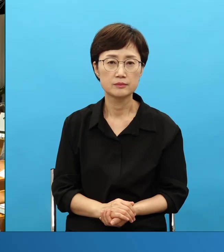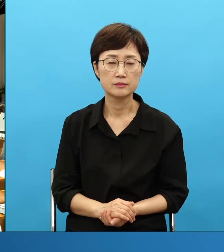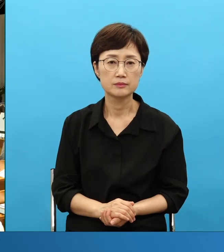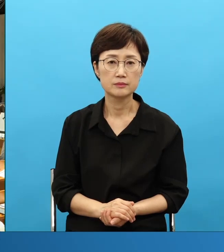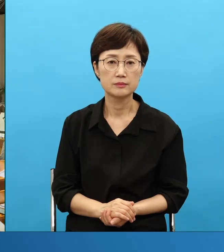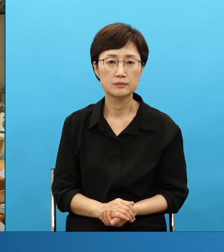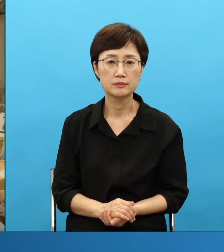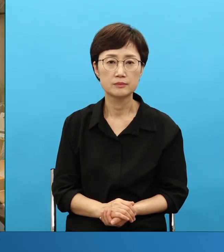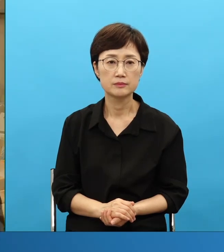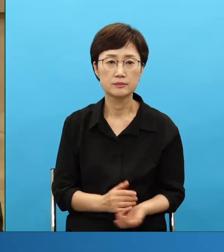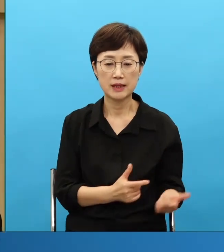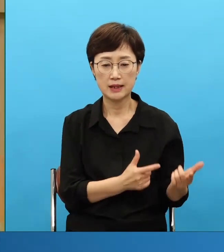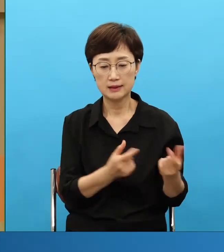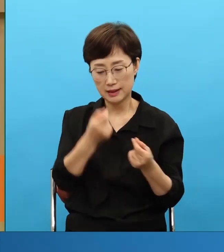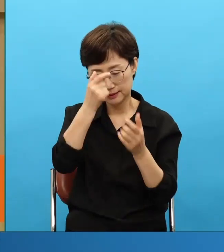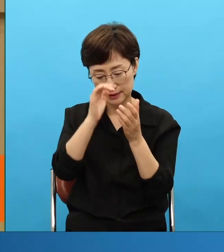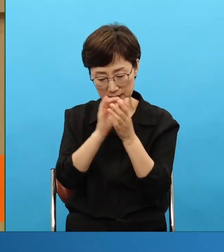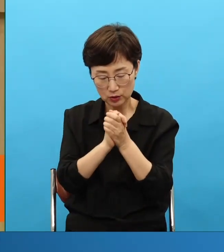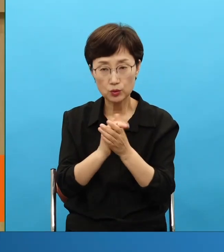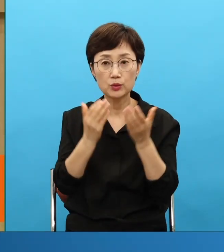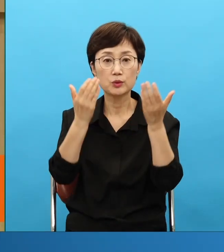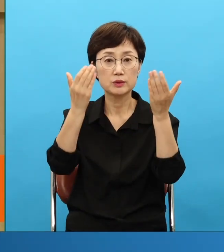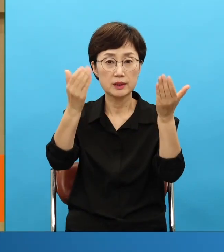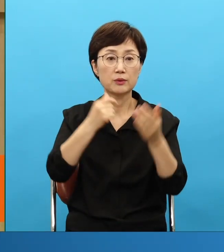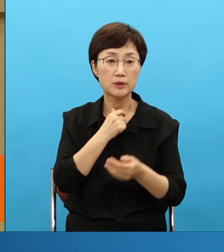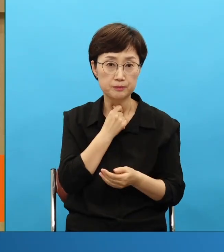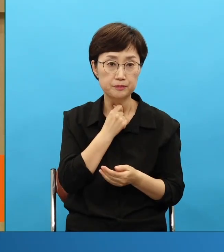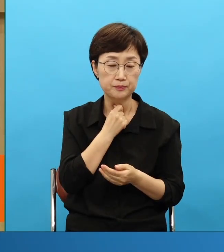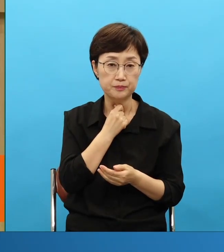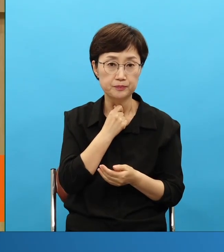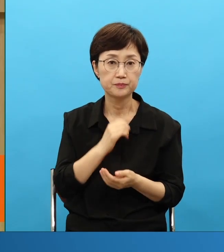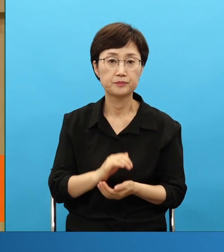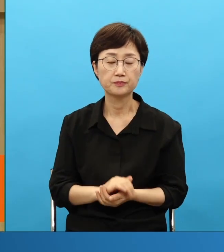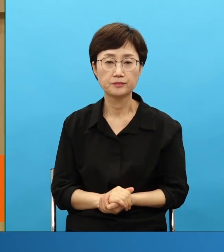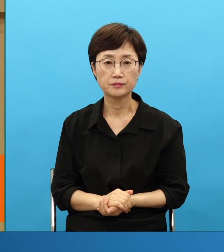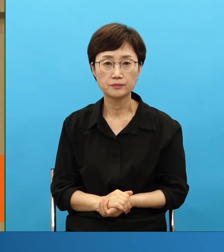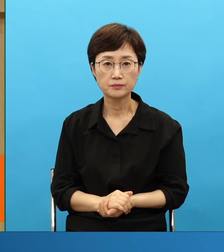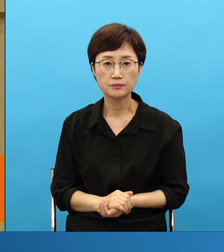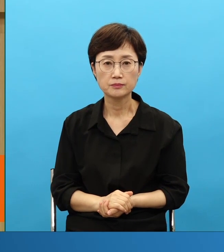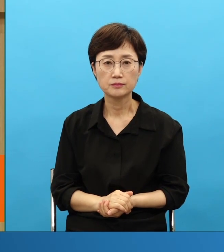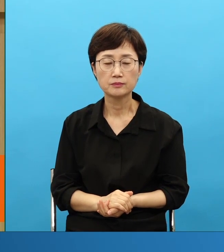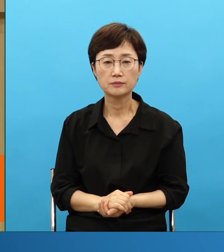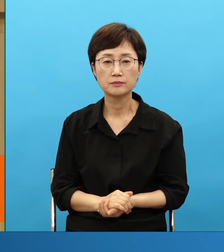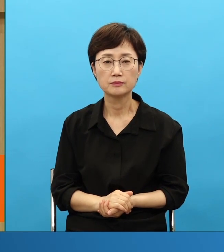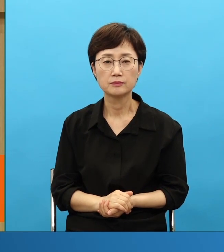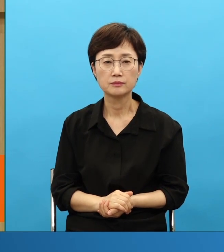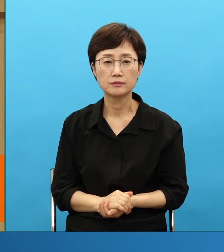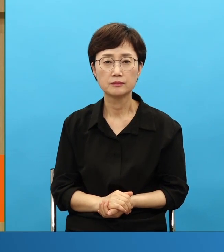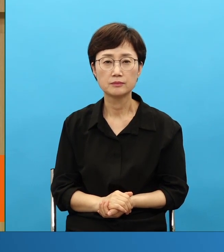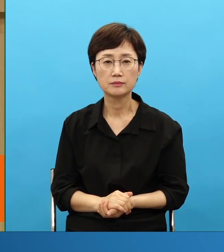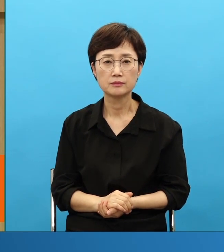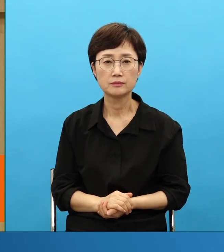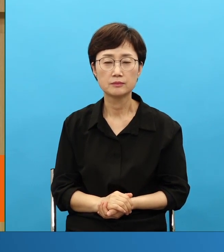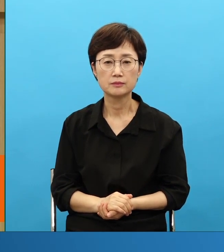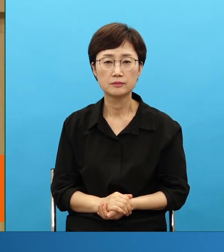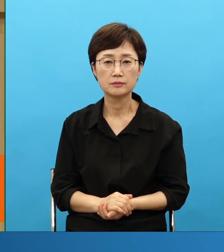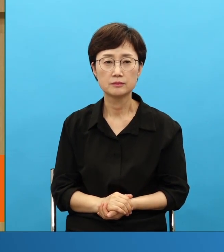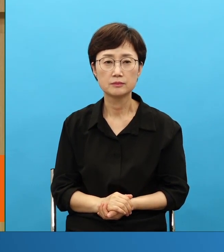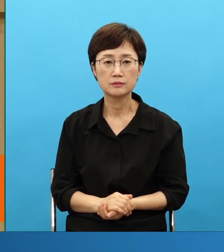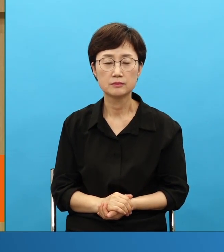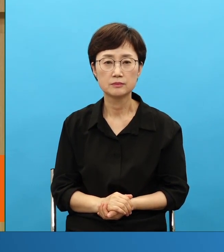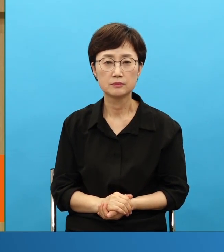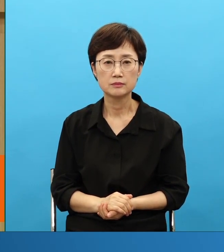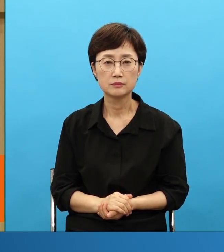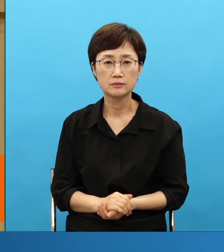Let's pray together. 같이 함께 기도드리겠습니다. Dear Heavenly Father, we are so thankful for your grace, for allowing us to dedicate